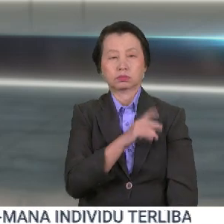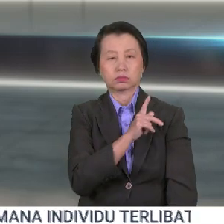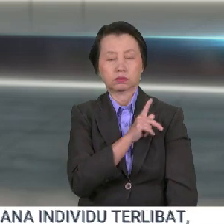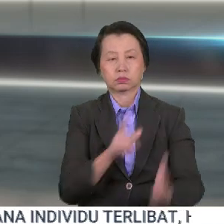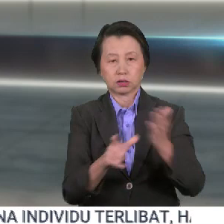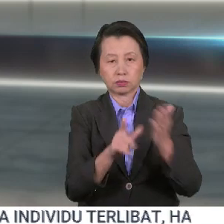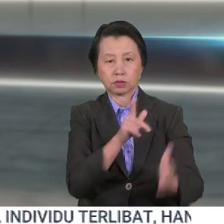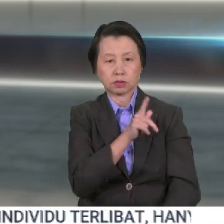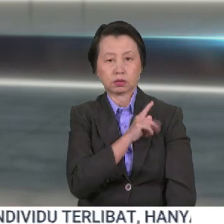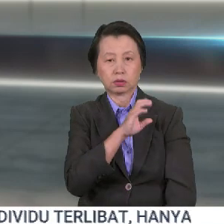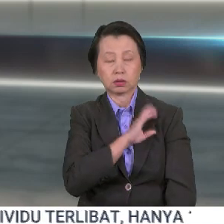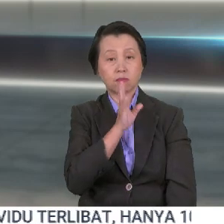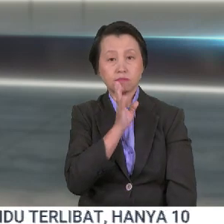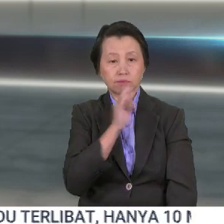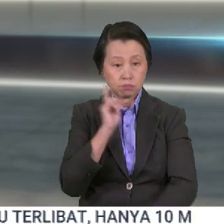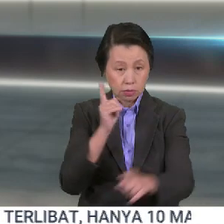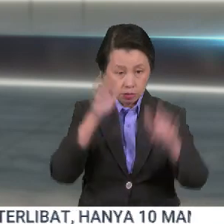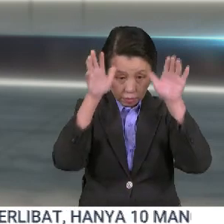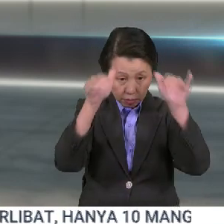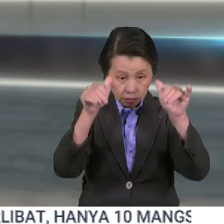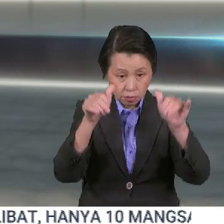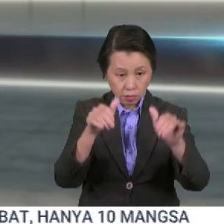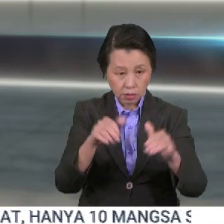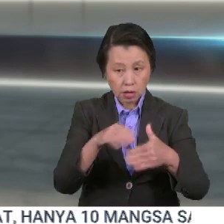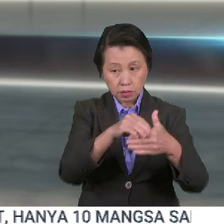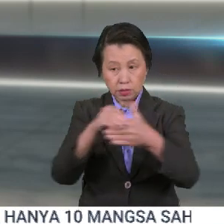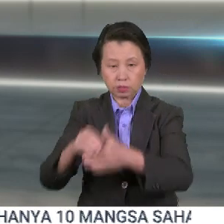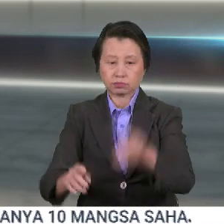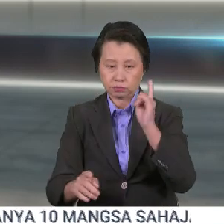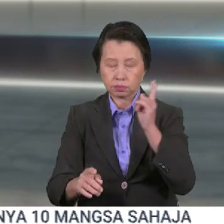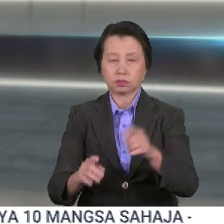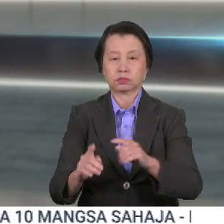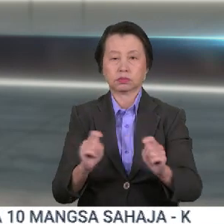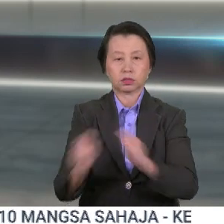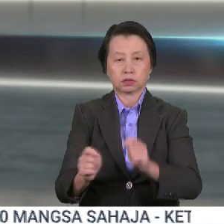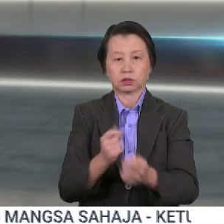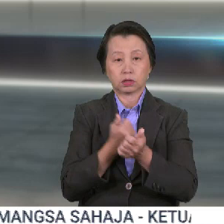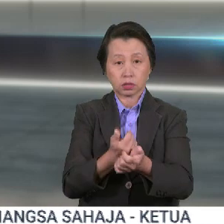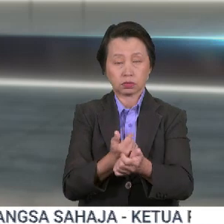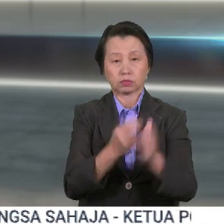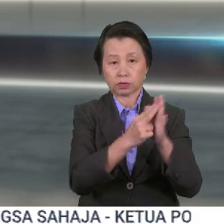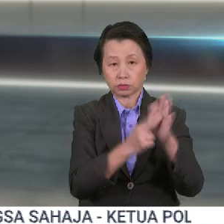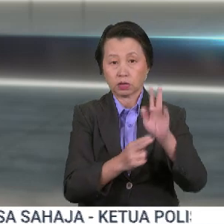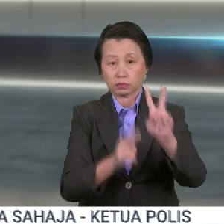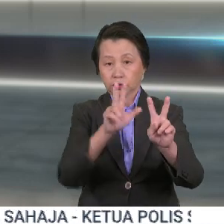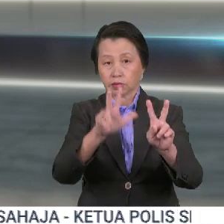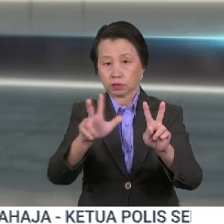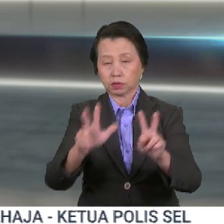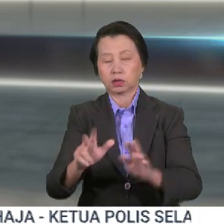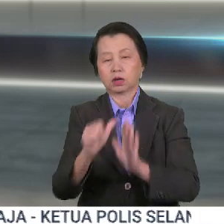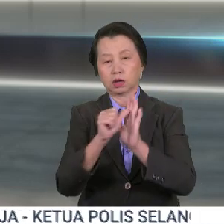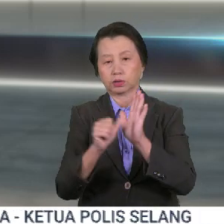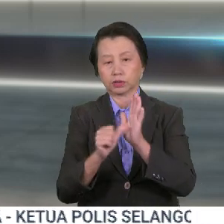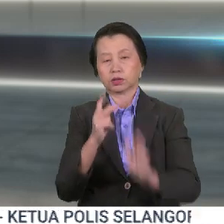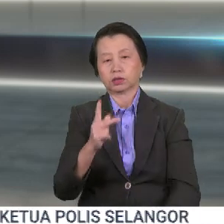Maidin Piche, mana-mana pihak yang masih berdegil, masih bakal berdepan tindakan mengikut Seksyen 233 Akta Komunikasi dan